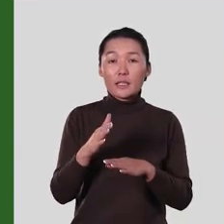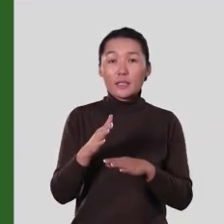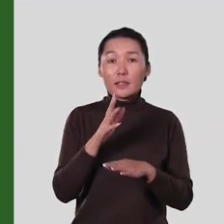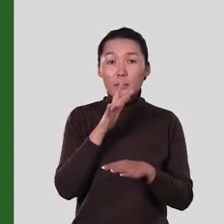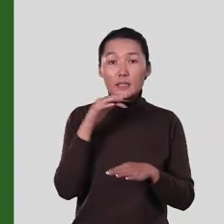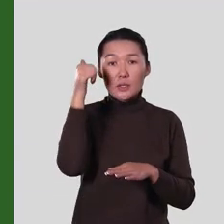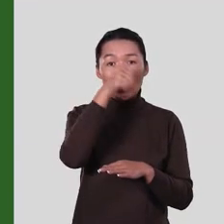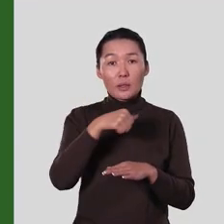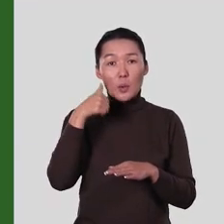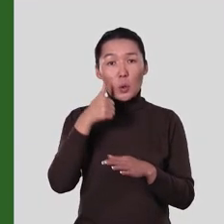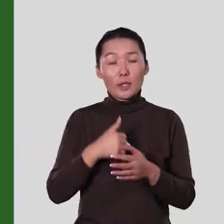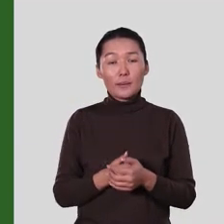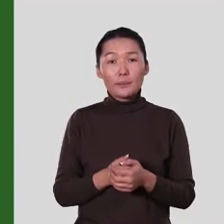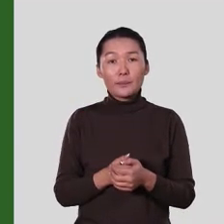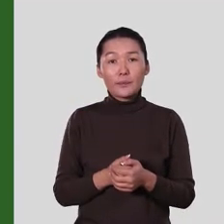сезонам года.